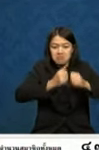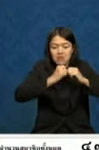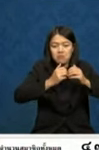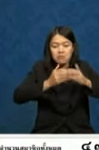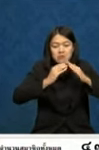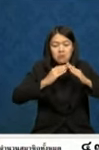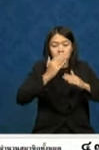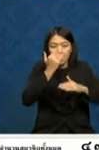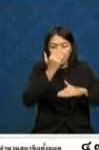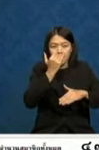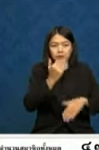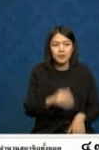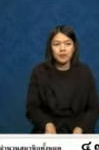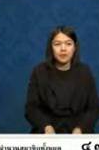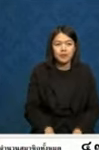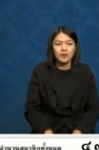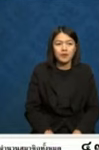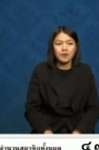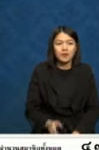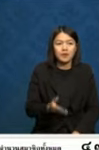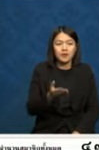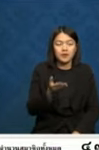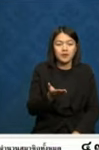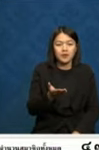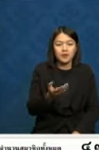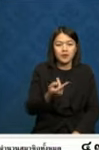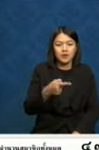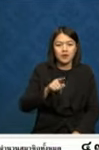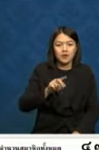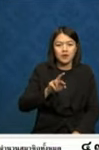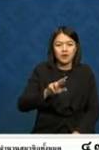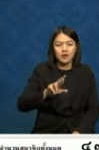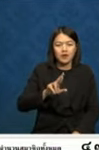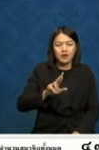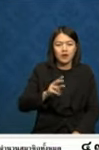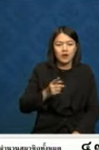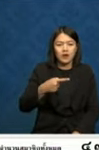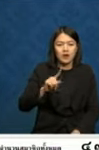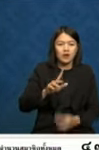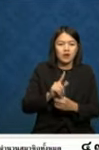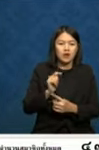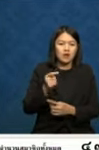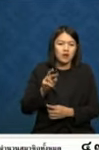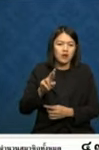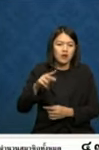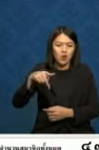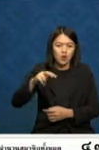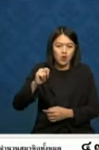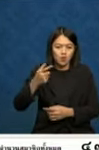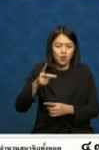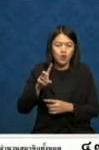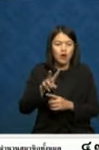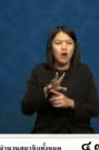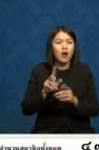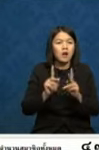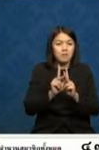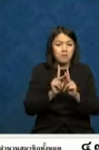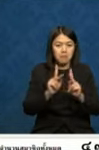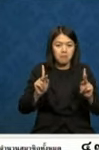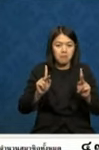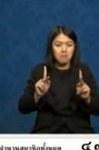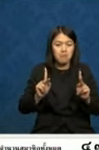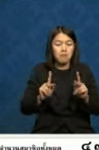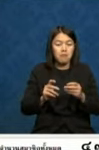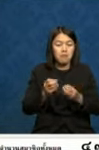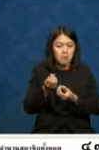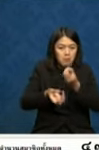ต้องขออนุญาตเอ่ยนามนะครับท่านพัทรพงศ์ลีลาพัฒน์นะครับซึ่งท่านเป็นกรรมาธิการที่ขอสงวน